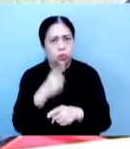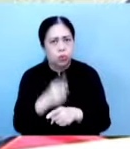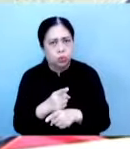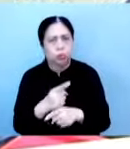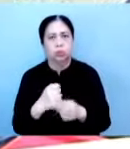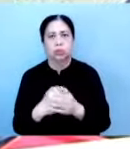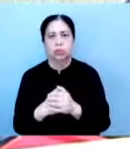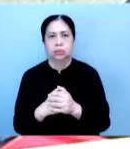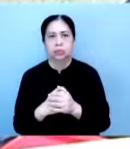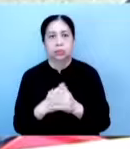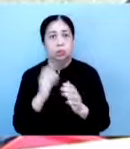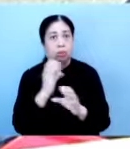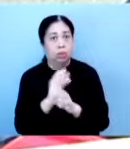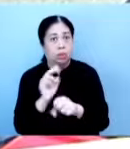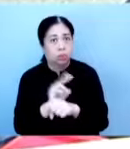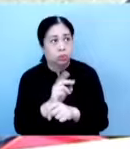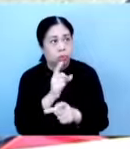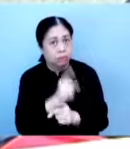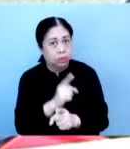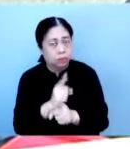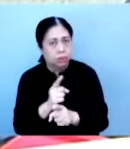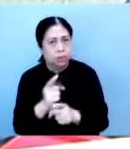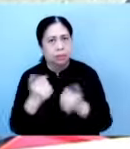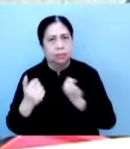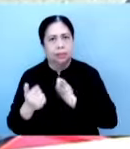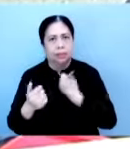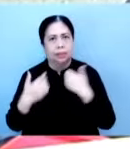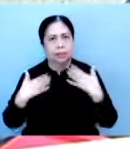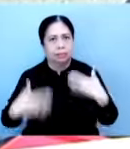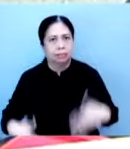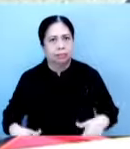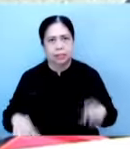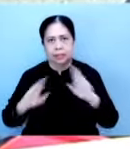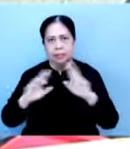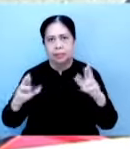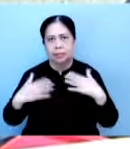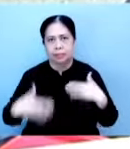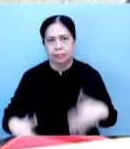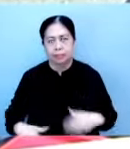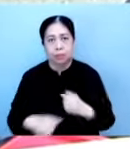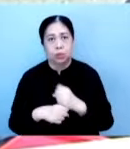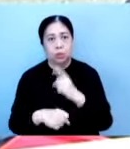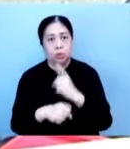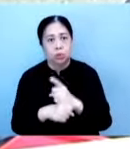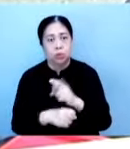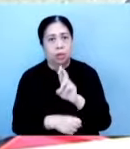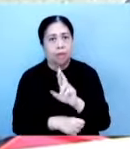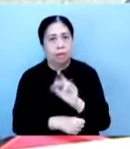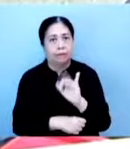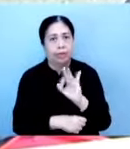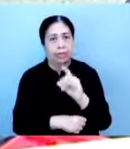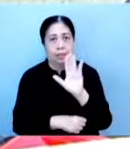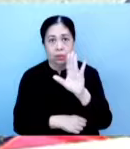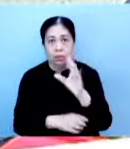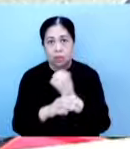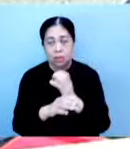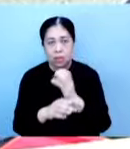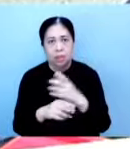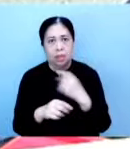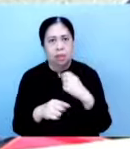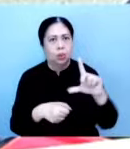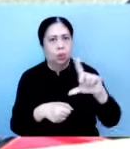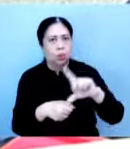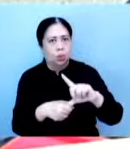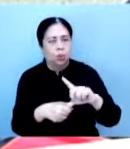sasakyang gagamitin ay nasa kondisyon din ang sarili para iwas sa berya siguraduhin din na may RFID na ang sasakyan at may load Syempre